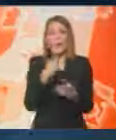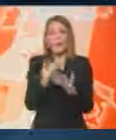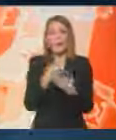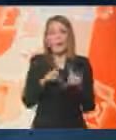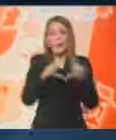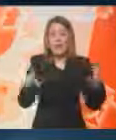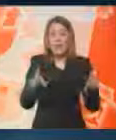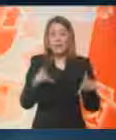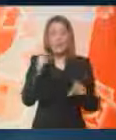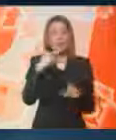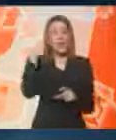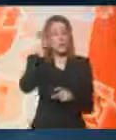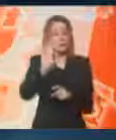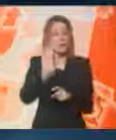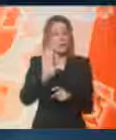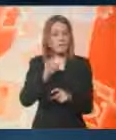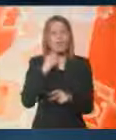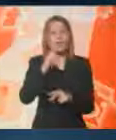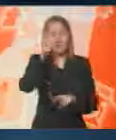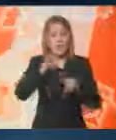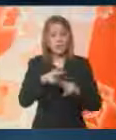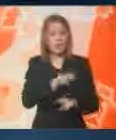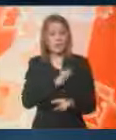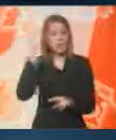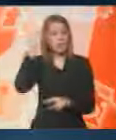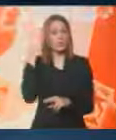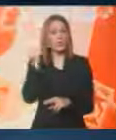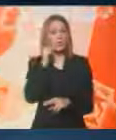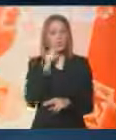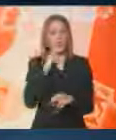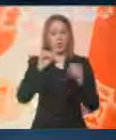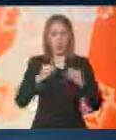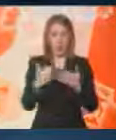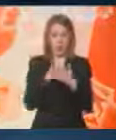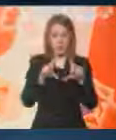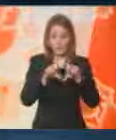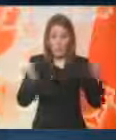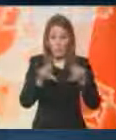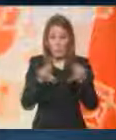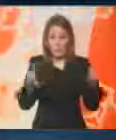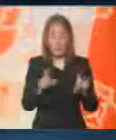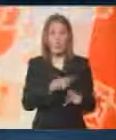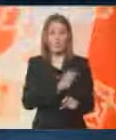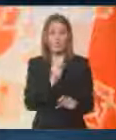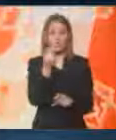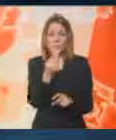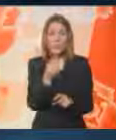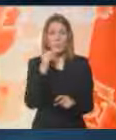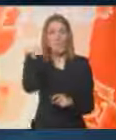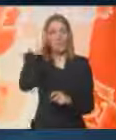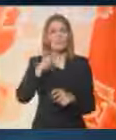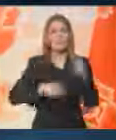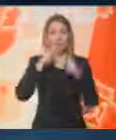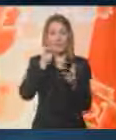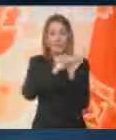hoće neće da kase, nema tu. Odlukom MUP-a Kosova, od juče vlasnici vozila sa novim registarskim oznakama MUP-a Srbije sa oznakama kosovskih